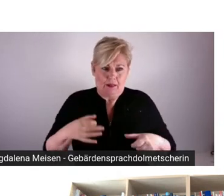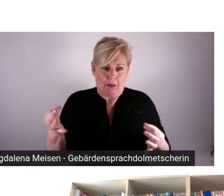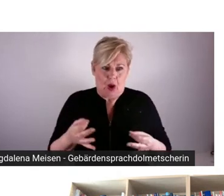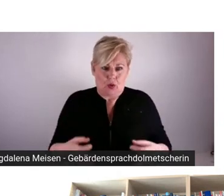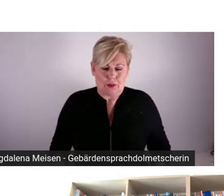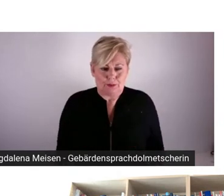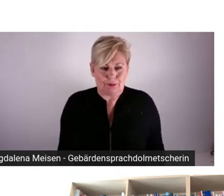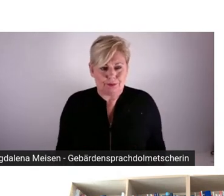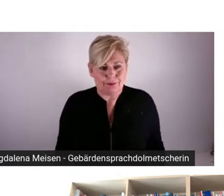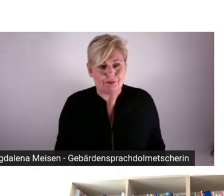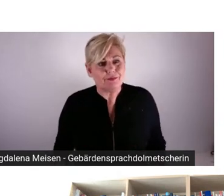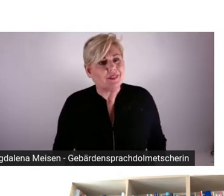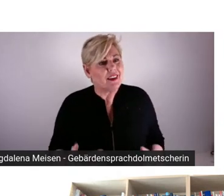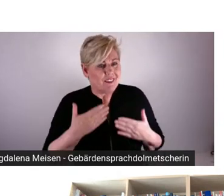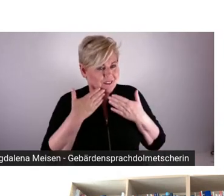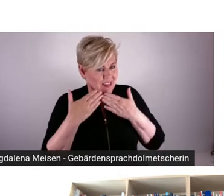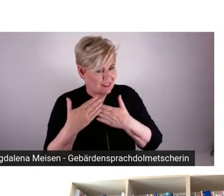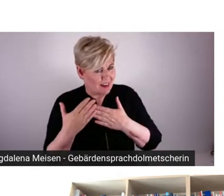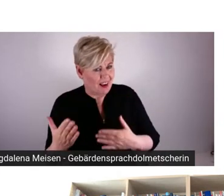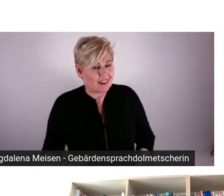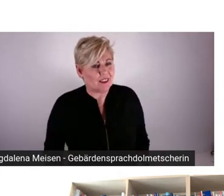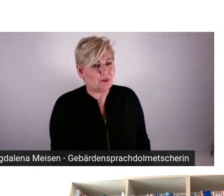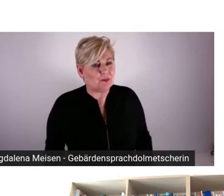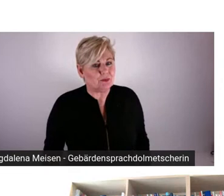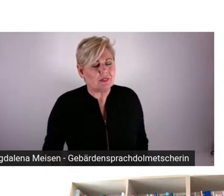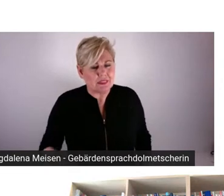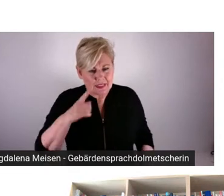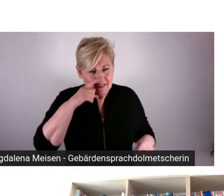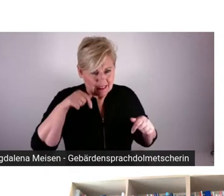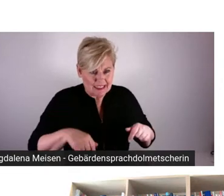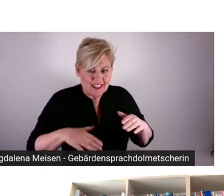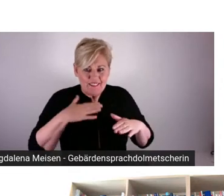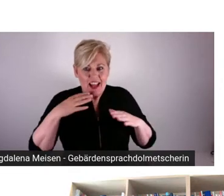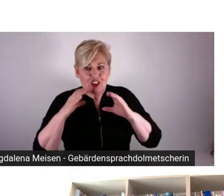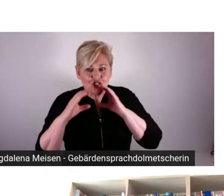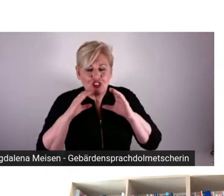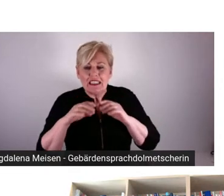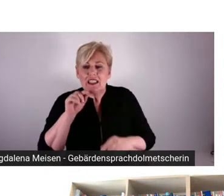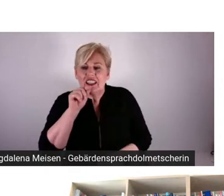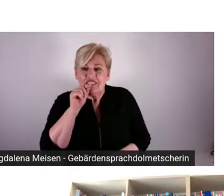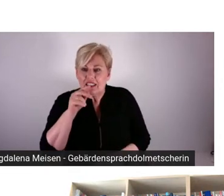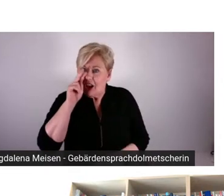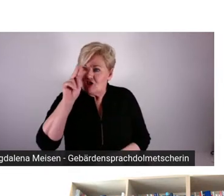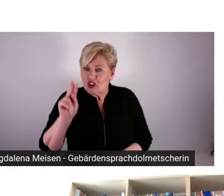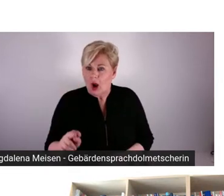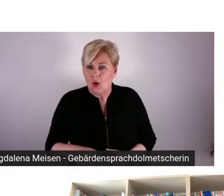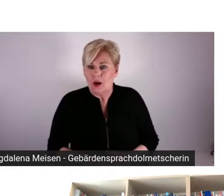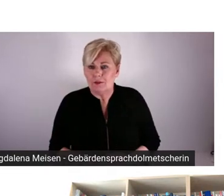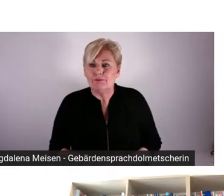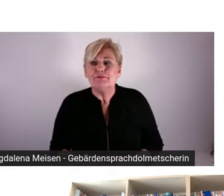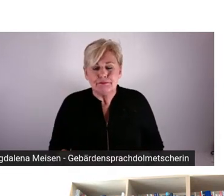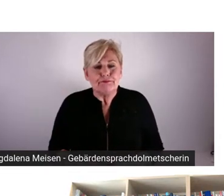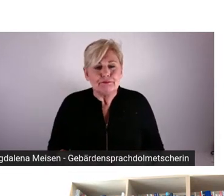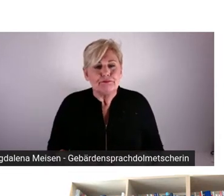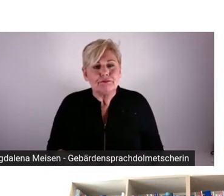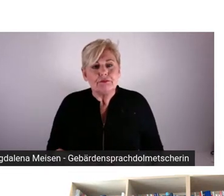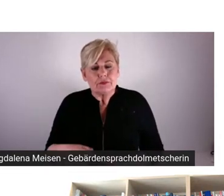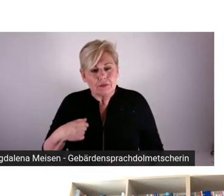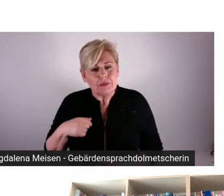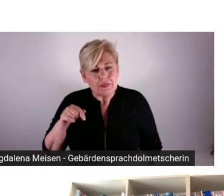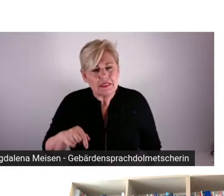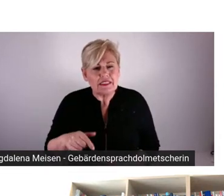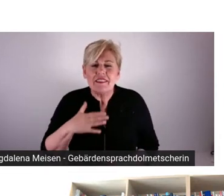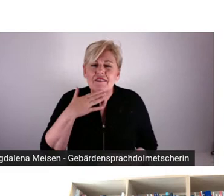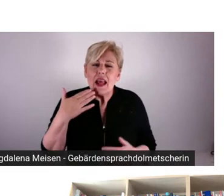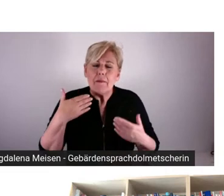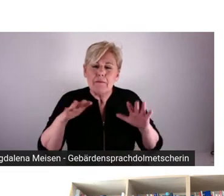Ja, vielen Dank, Janine Wissler. Wenn ich jetzt auf die Chats und die Twitter-Debatte schaue, dann wird viel stärker